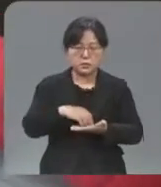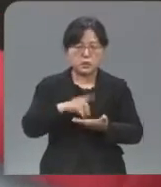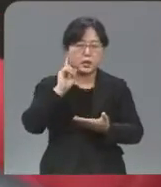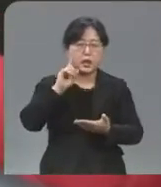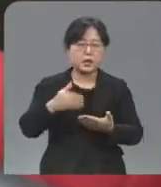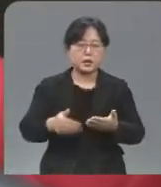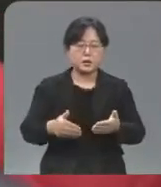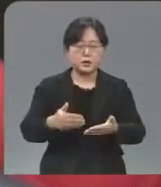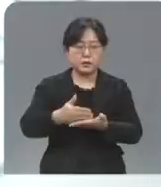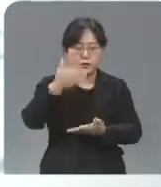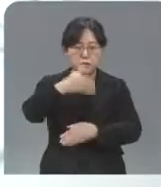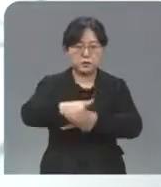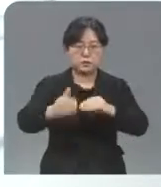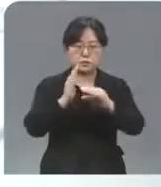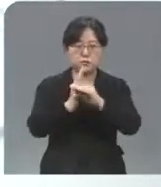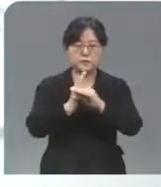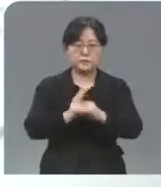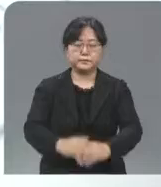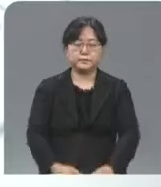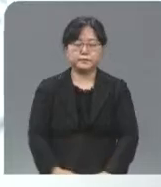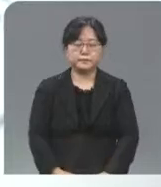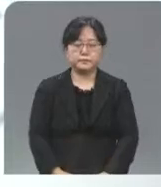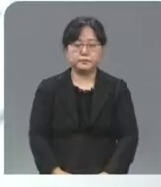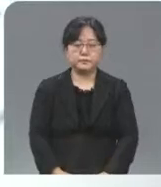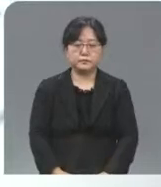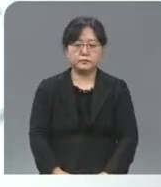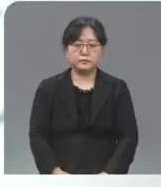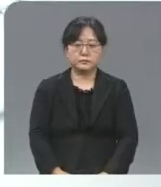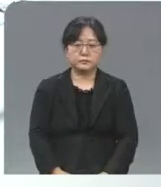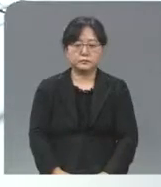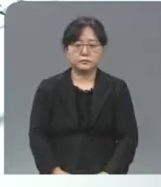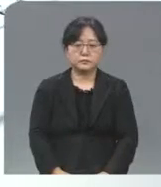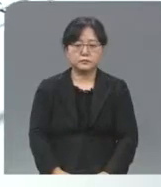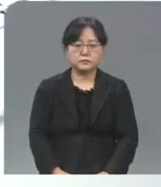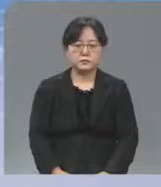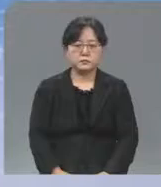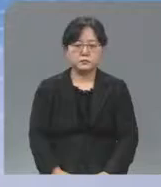내일 열립니다. KBS 뉴스 정아람입니다.